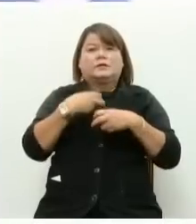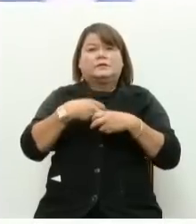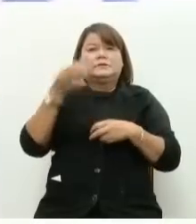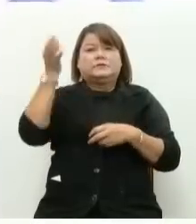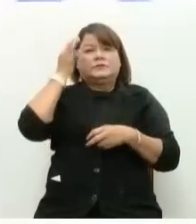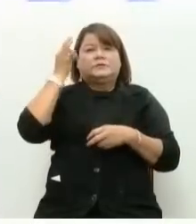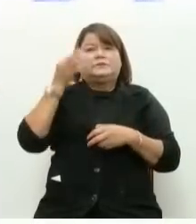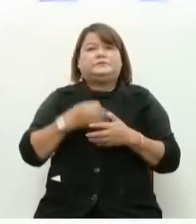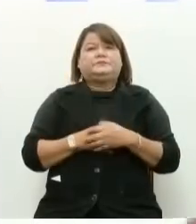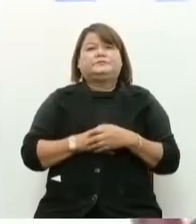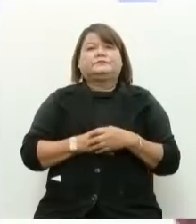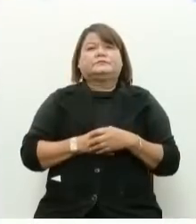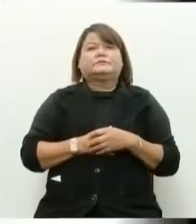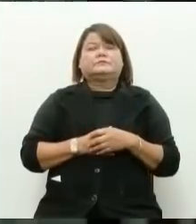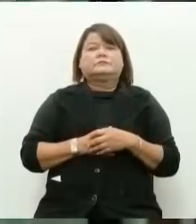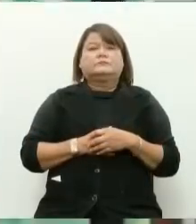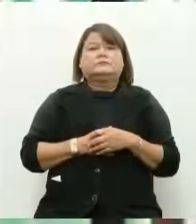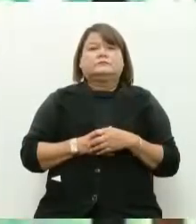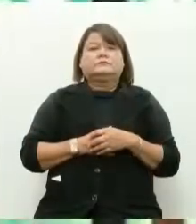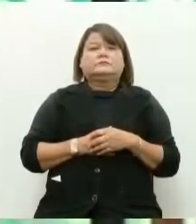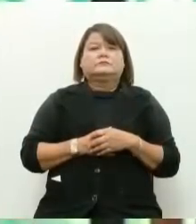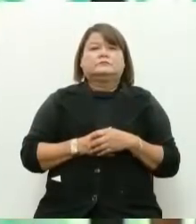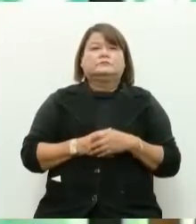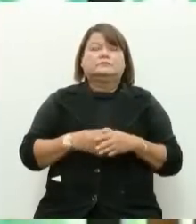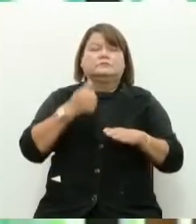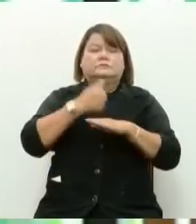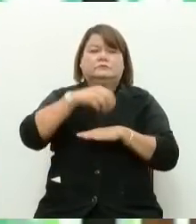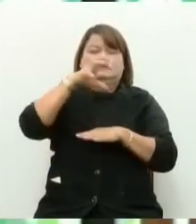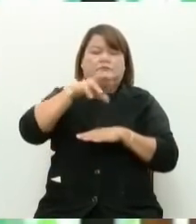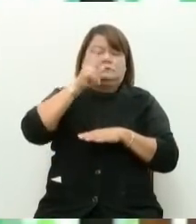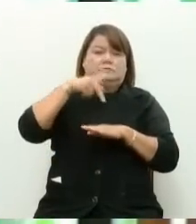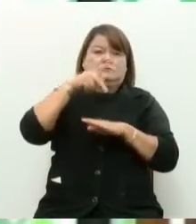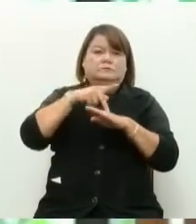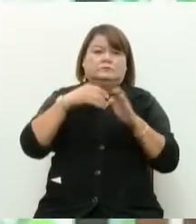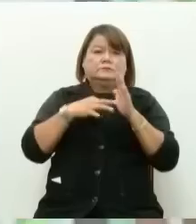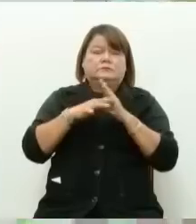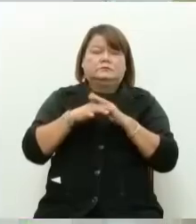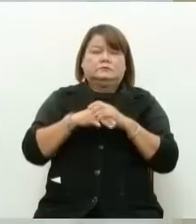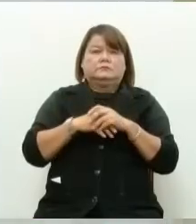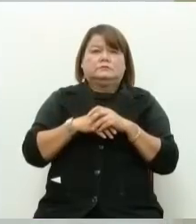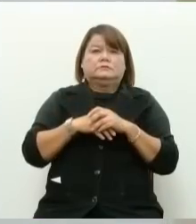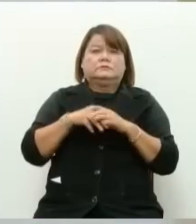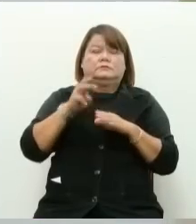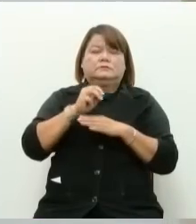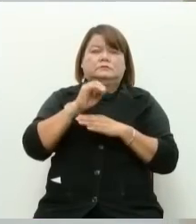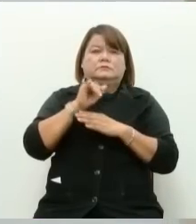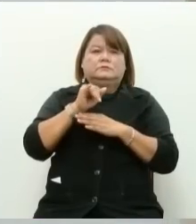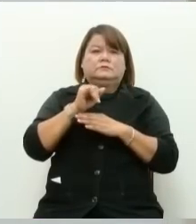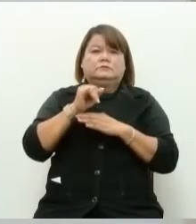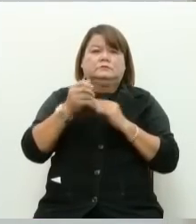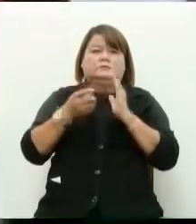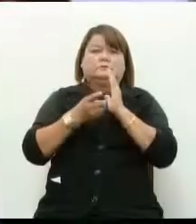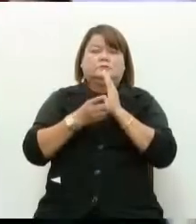เทศฟังธรรมนะคะ ผู้อำนวยการสำนักงานเขตพื้นที่การศึกษามัธยมศึกษาอุดรธ